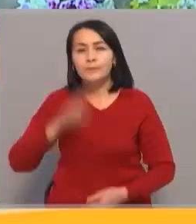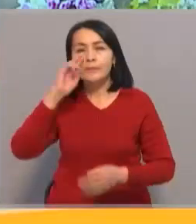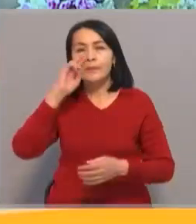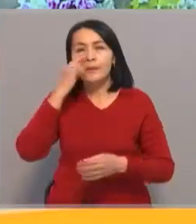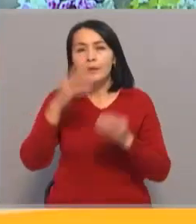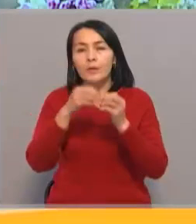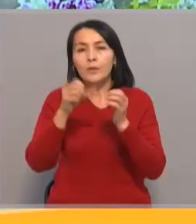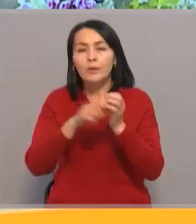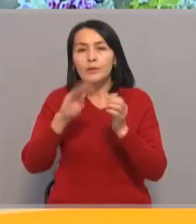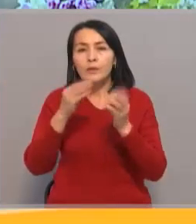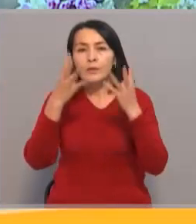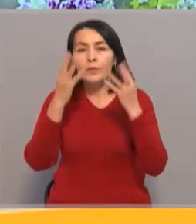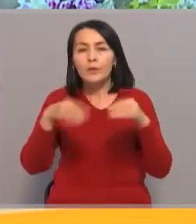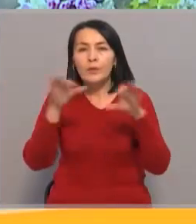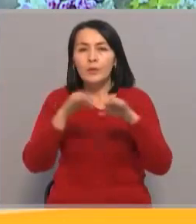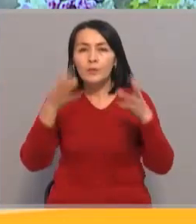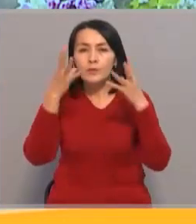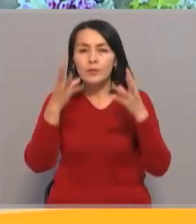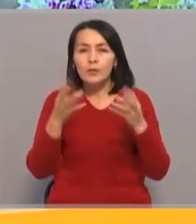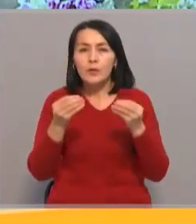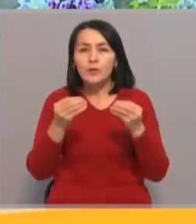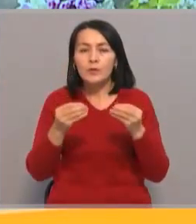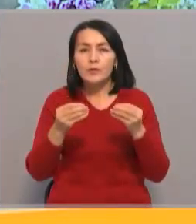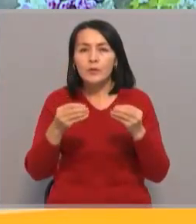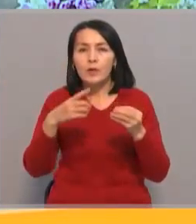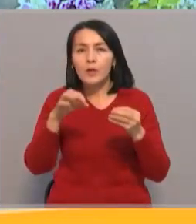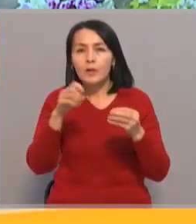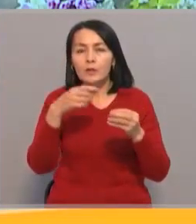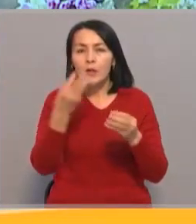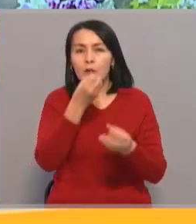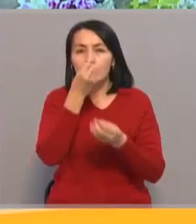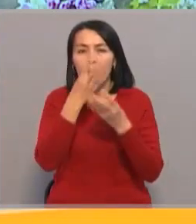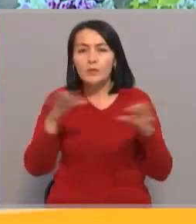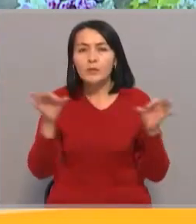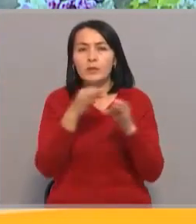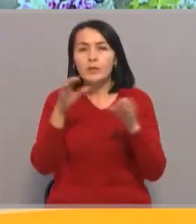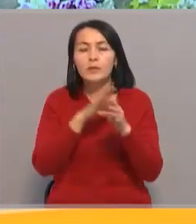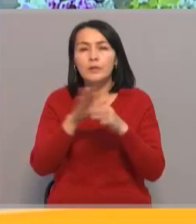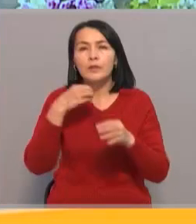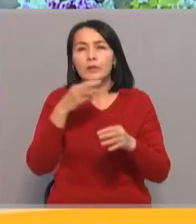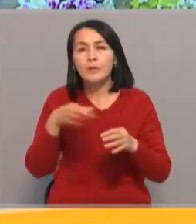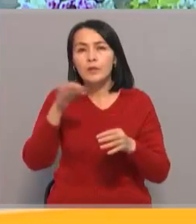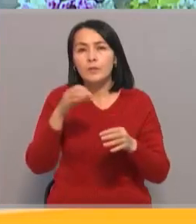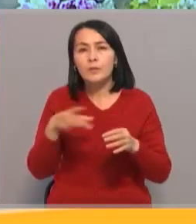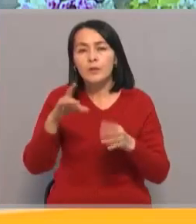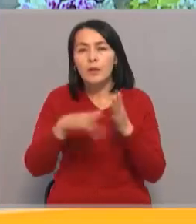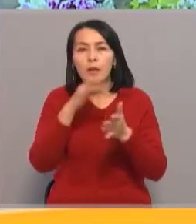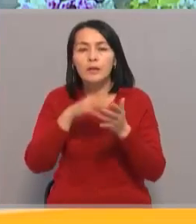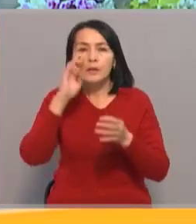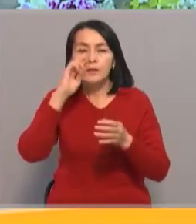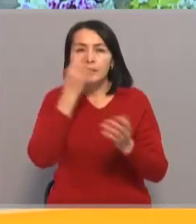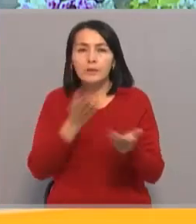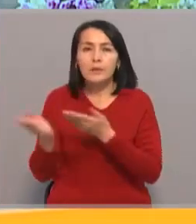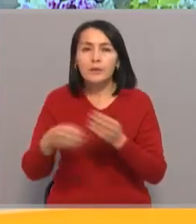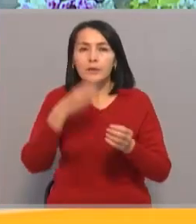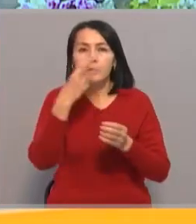Шымкентте 16 желтоқсан тәуелсіздік күні қарсаңында мұздағы жауқазын жыр кеші өтті. Жиында Түркістан облысының аудан қалалары мен Шымкенттен